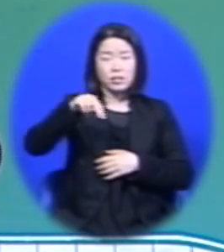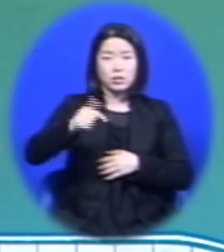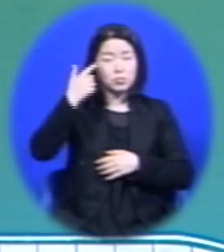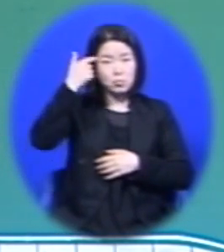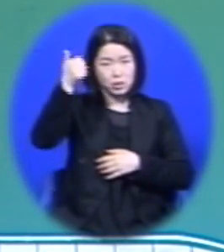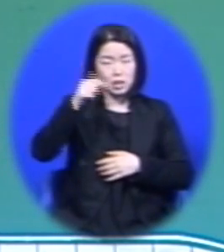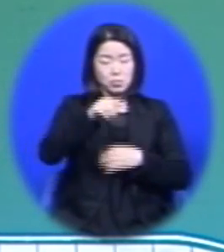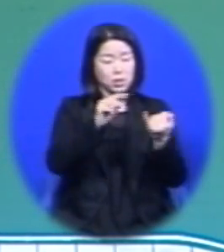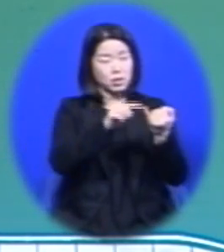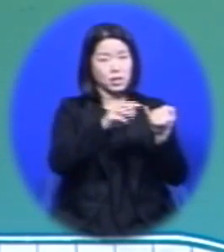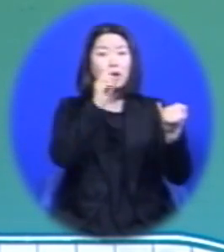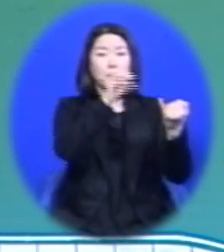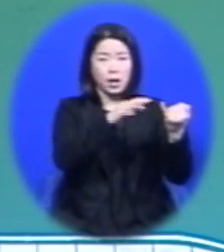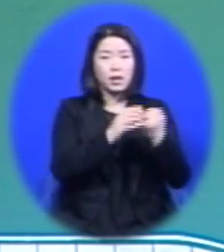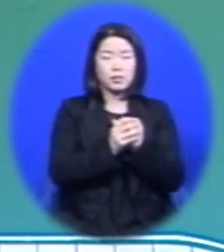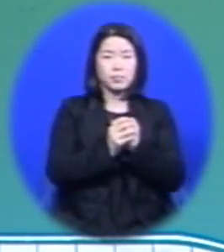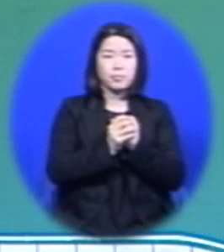여인에게 말씀했습니다.